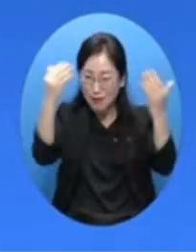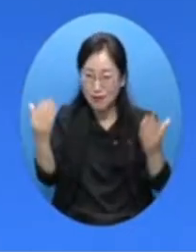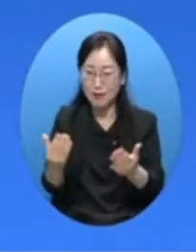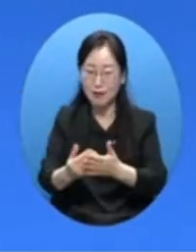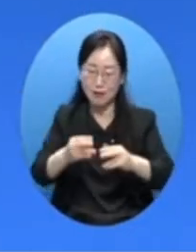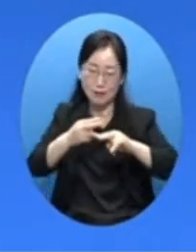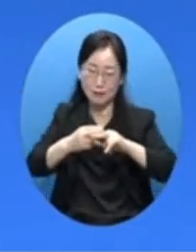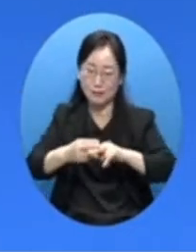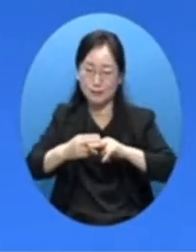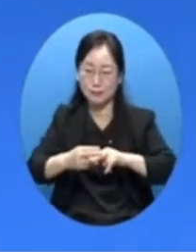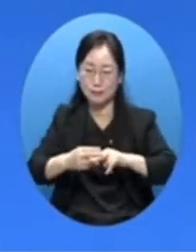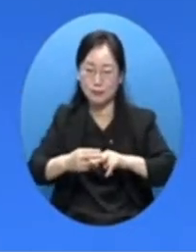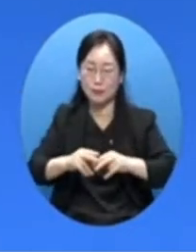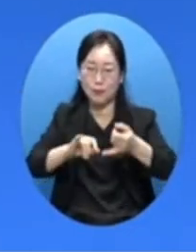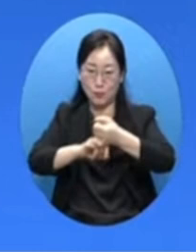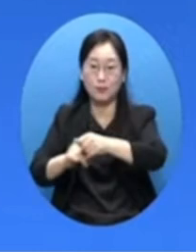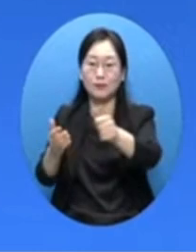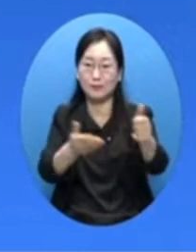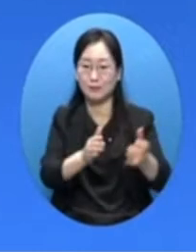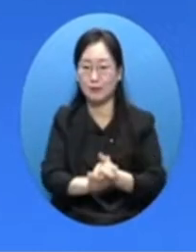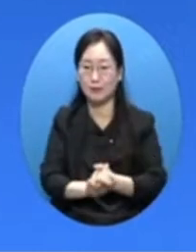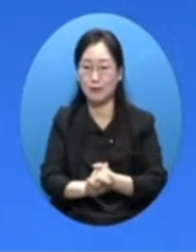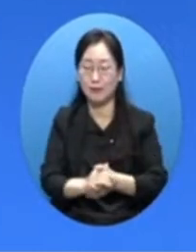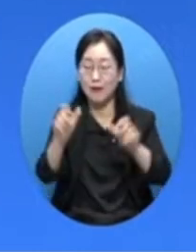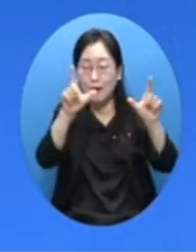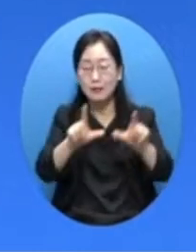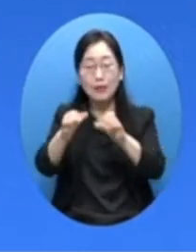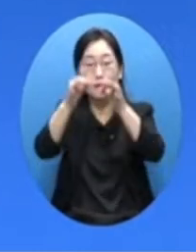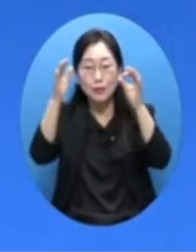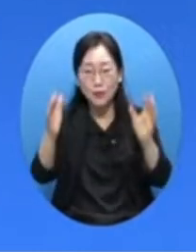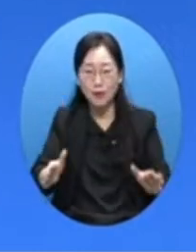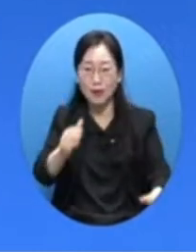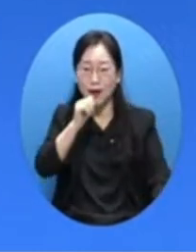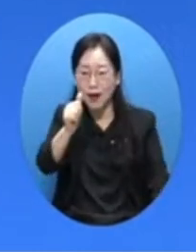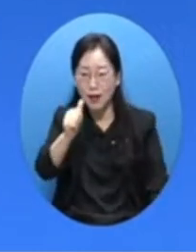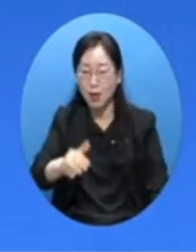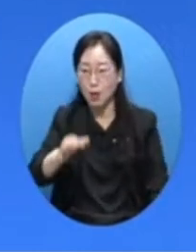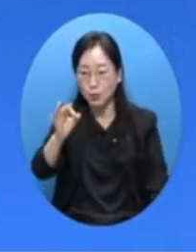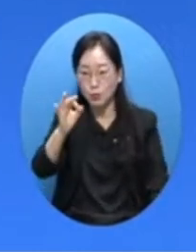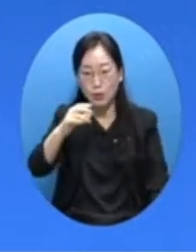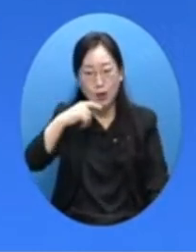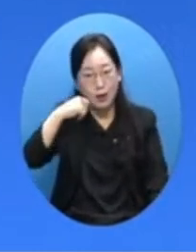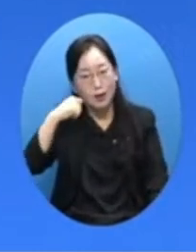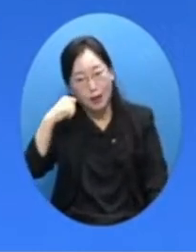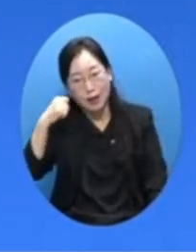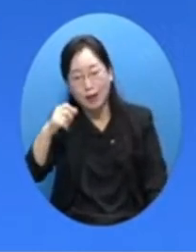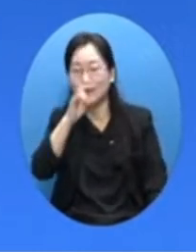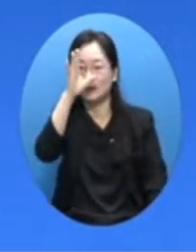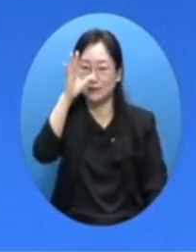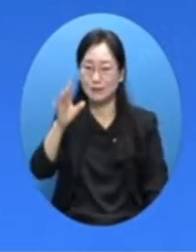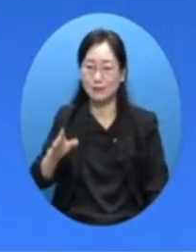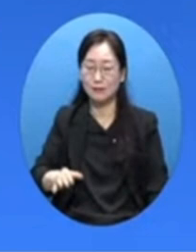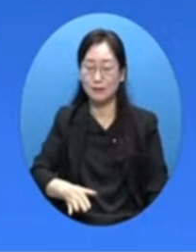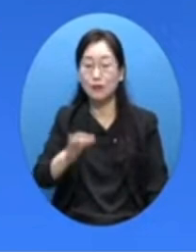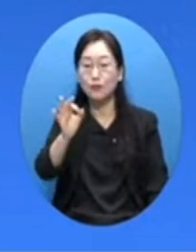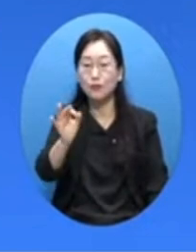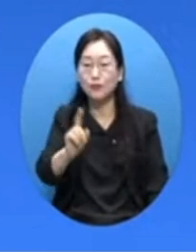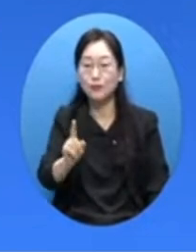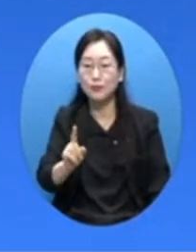모두가 되어야 하는 것입니다. 이상 살아가는 동안 절대로 물질의 노예가 돼서 살면 안 됩니다. 물질을